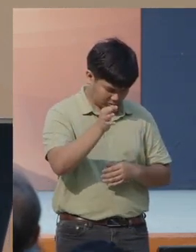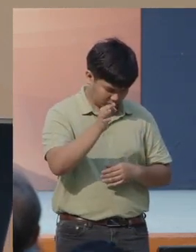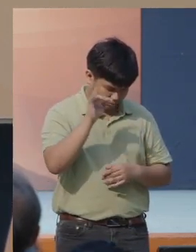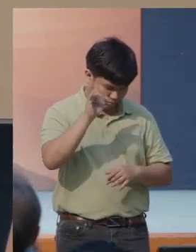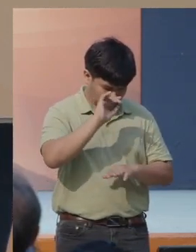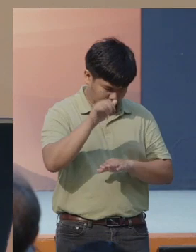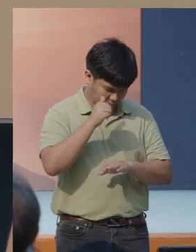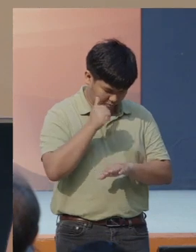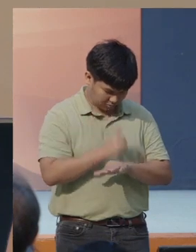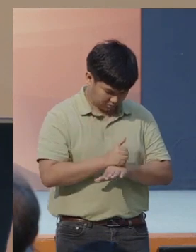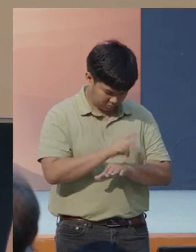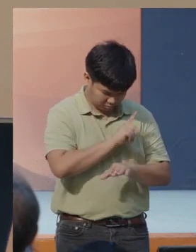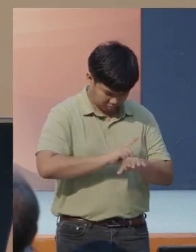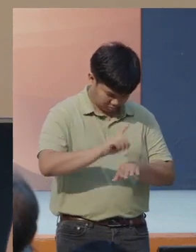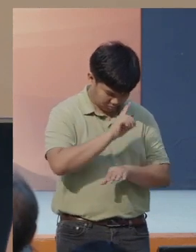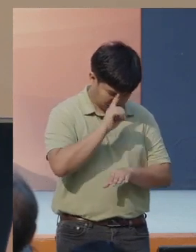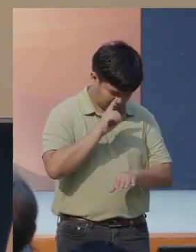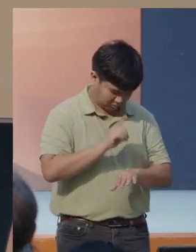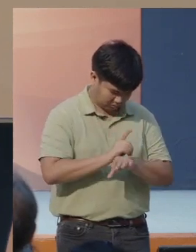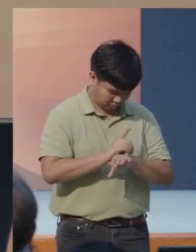ma-establish nyo na yung kingdom.